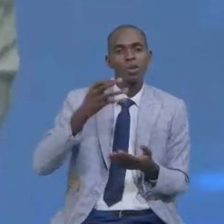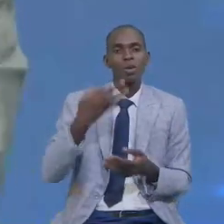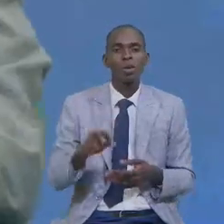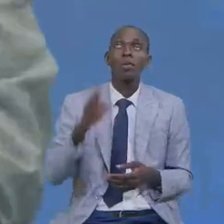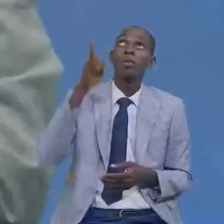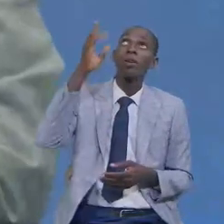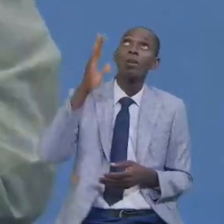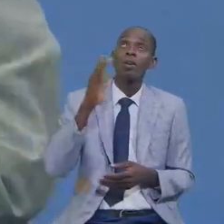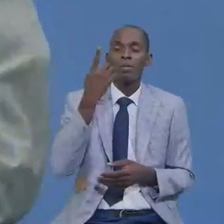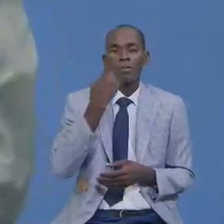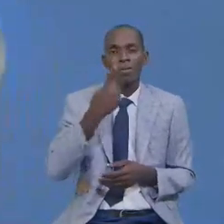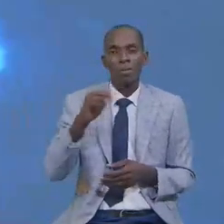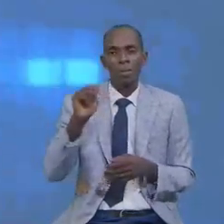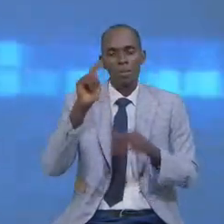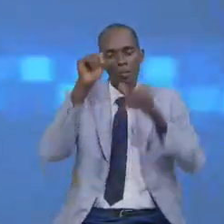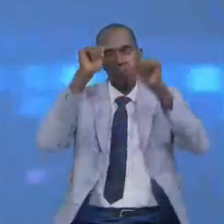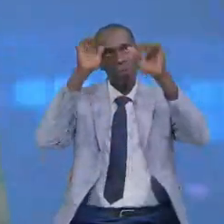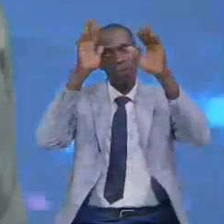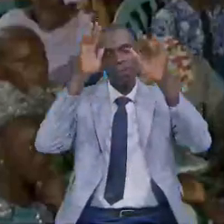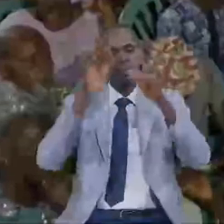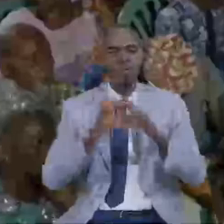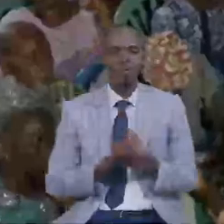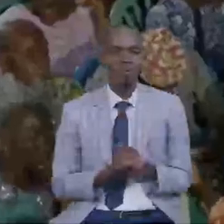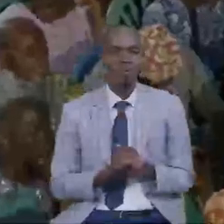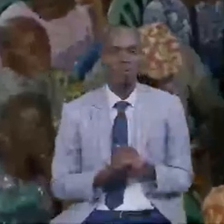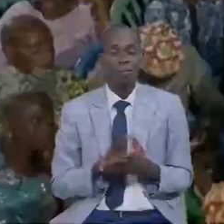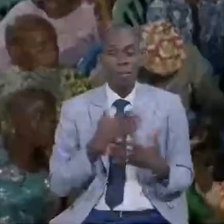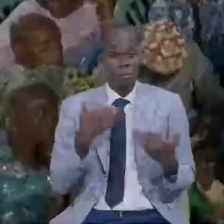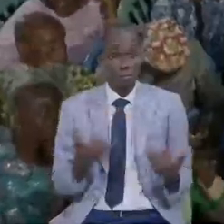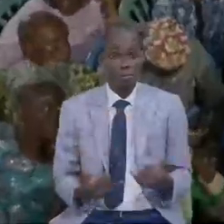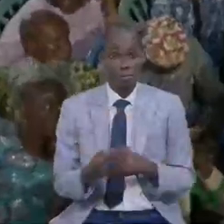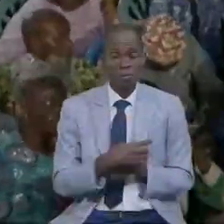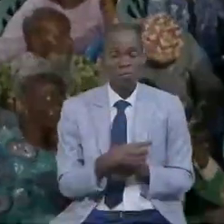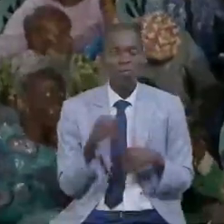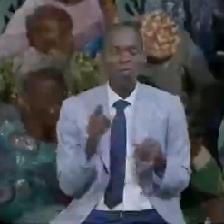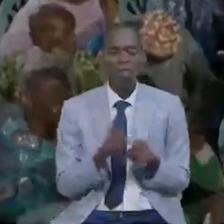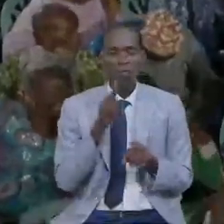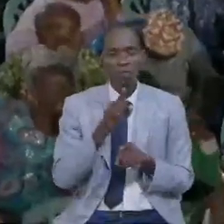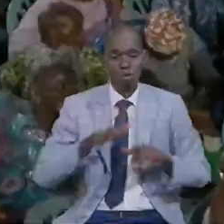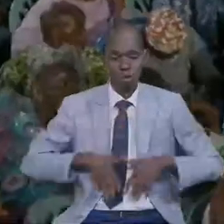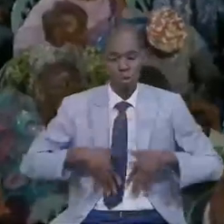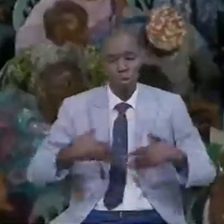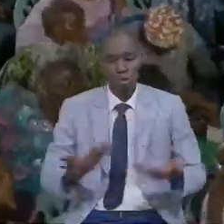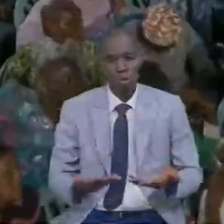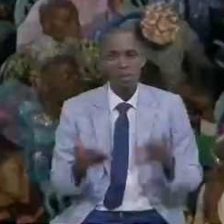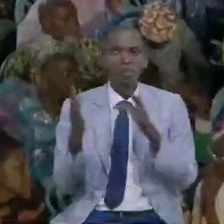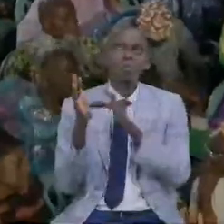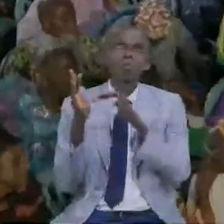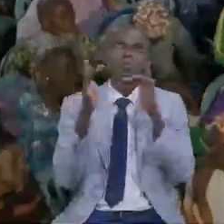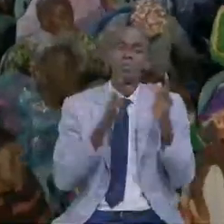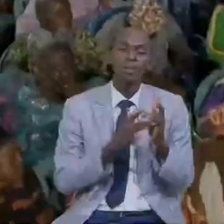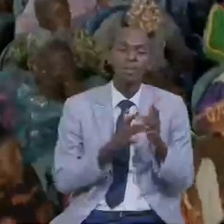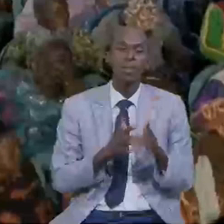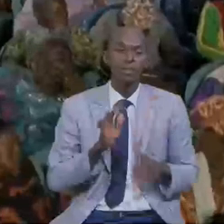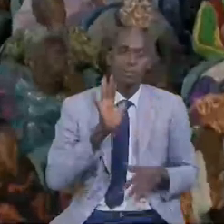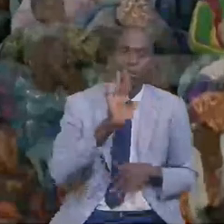à la gloire de Dieu le Père. Et aujourd'hui, comme tu confesses Jésus, ton